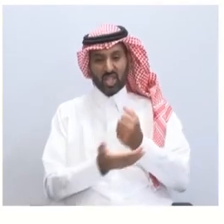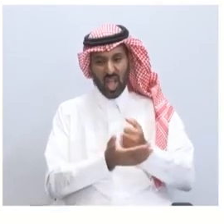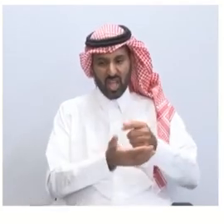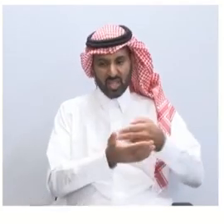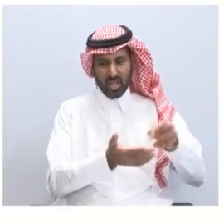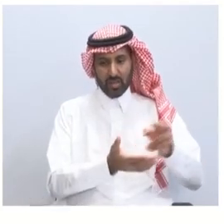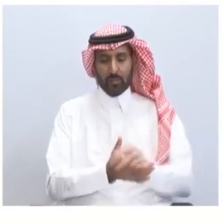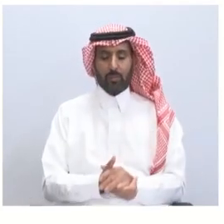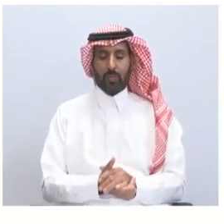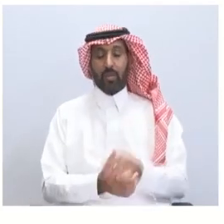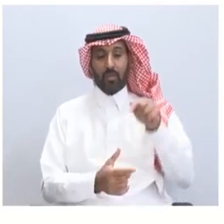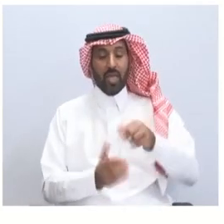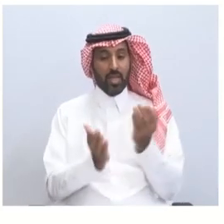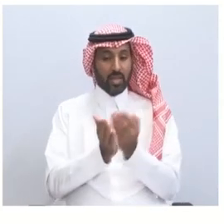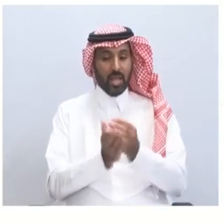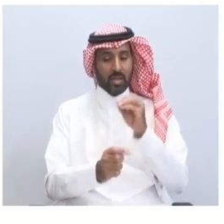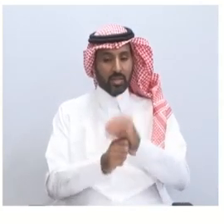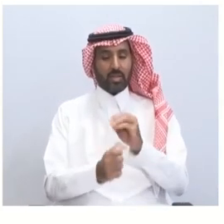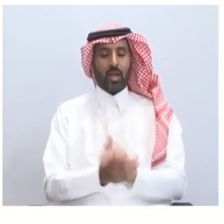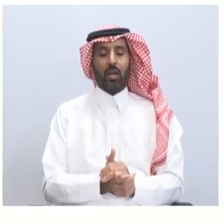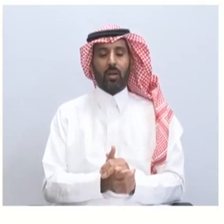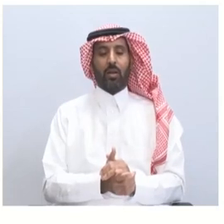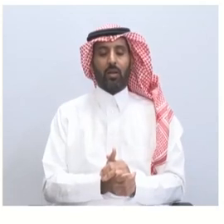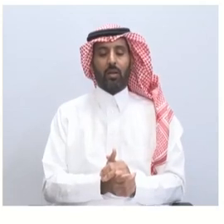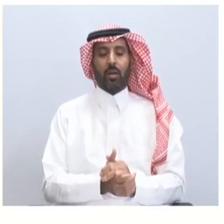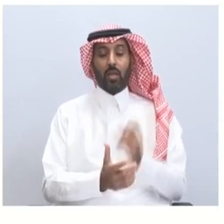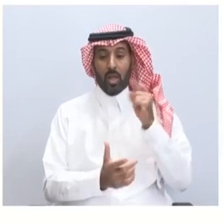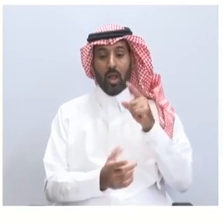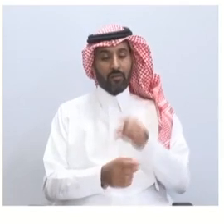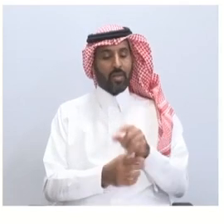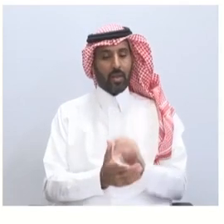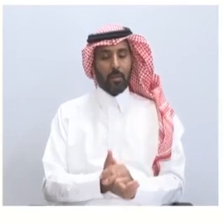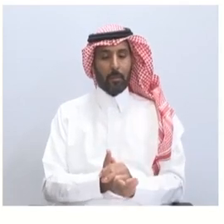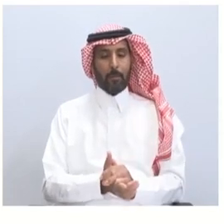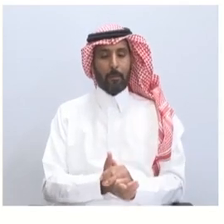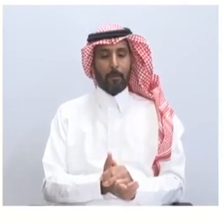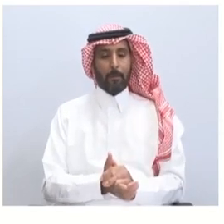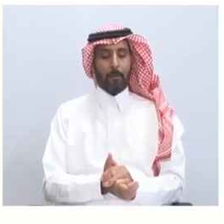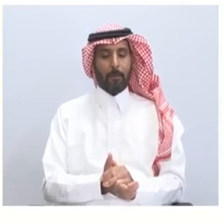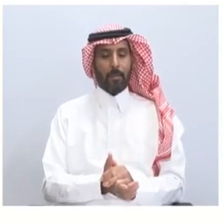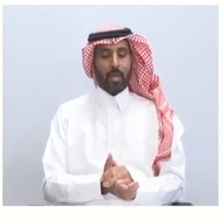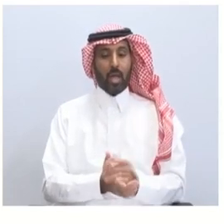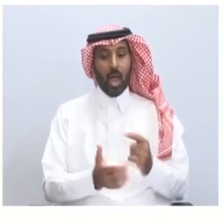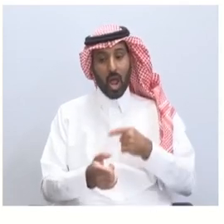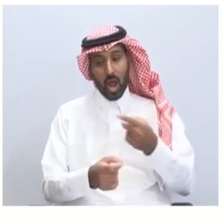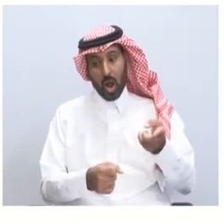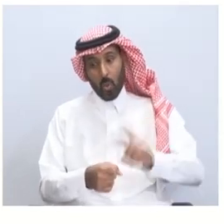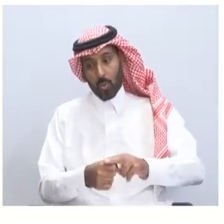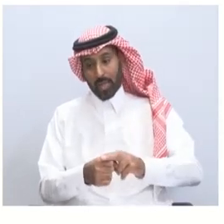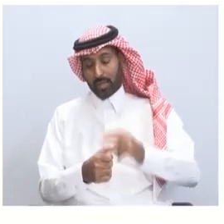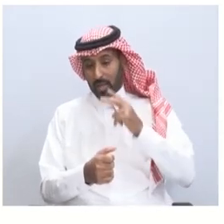هذا الدرس انا وانتم تعرفنا على عوده